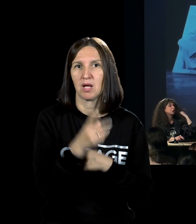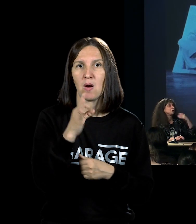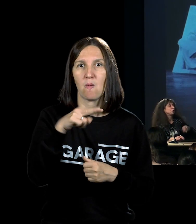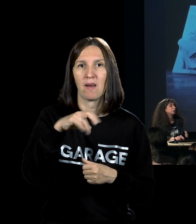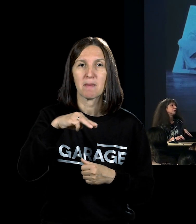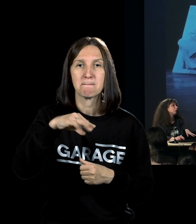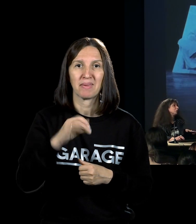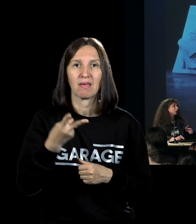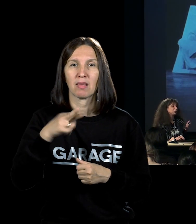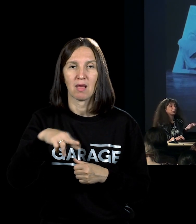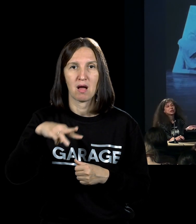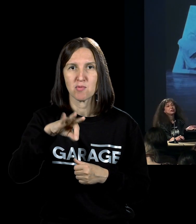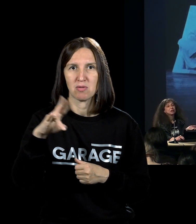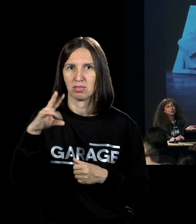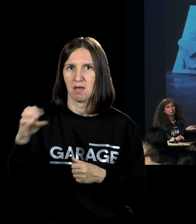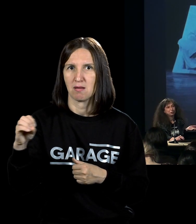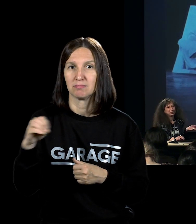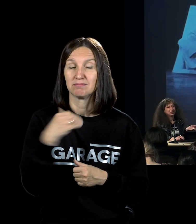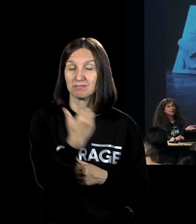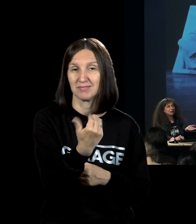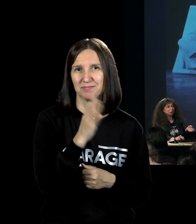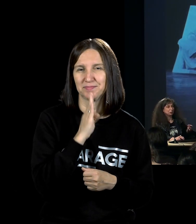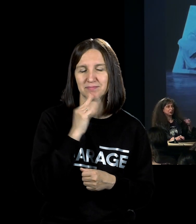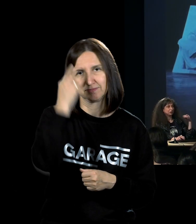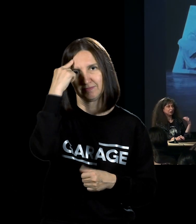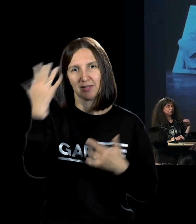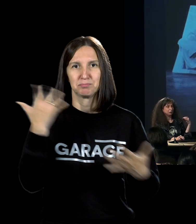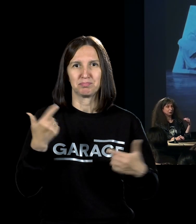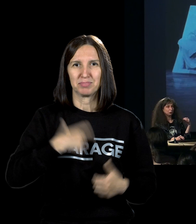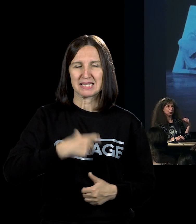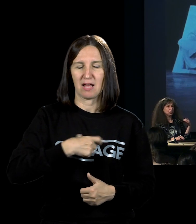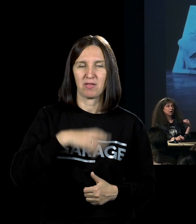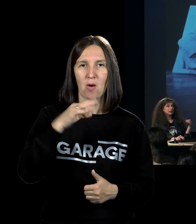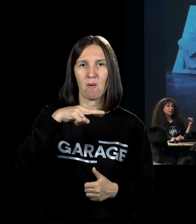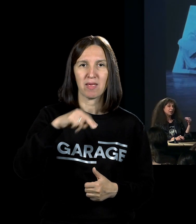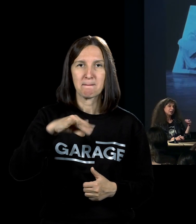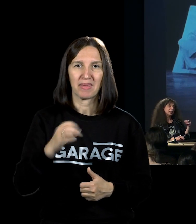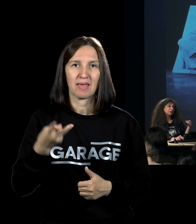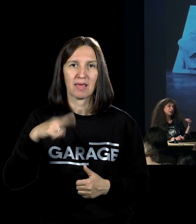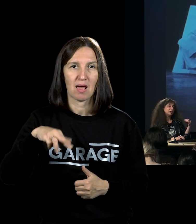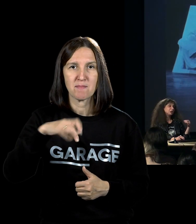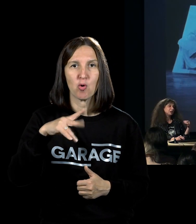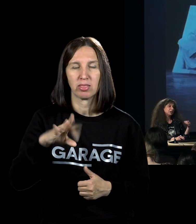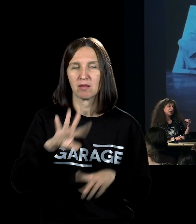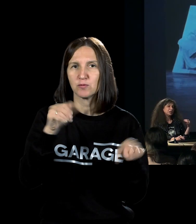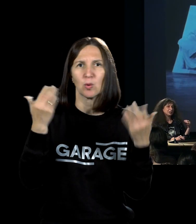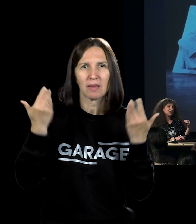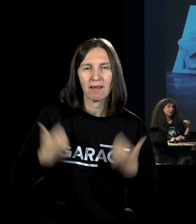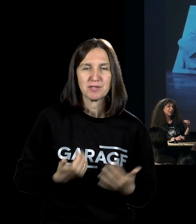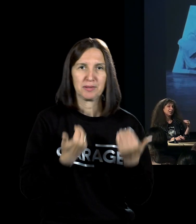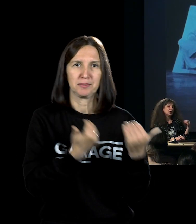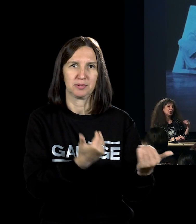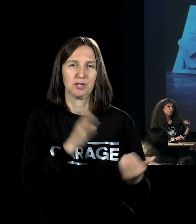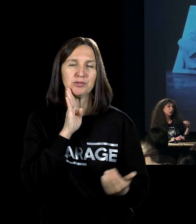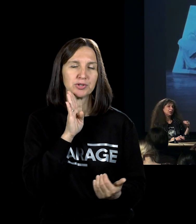Его партнерша по перформансу, которая представляла Олимпию Мане, которая представляла вот все то телесное, физическое,